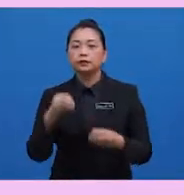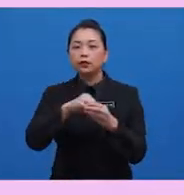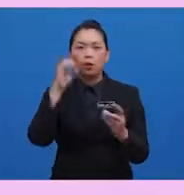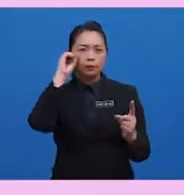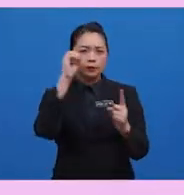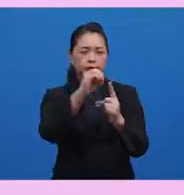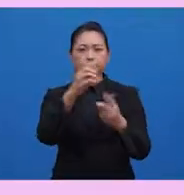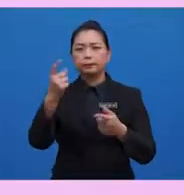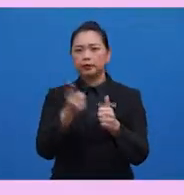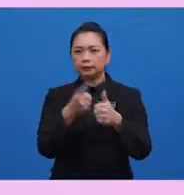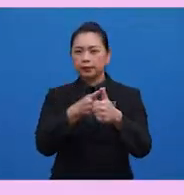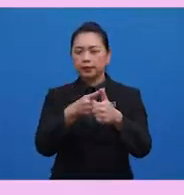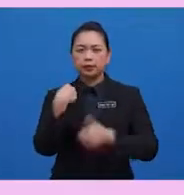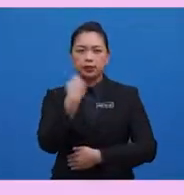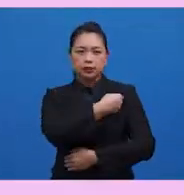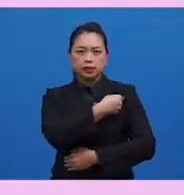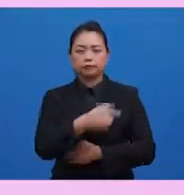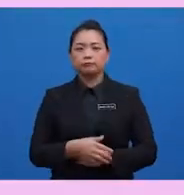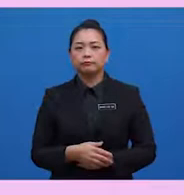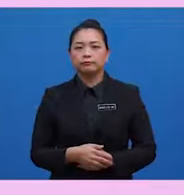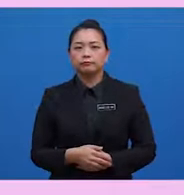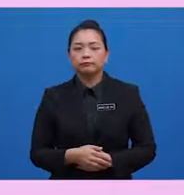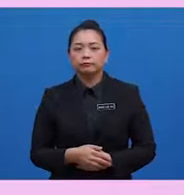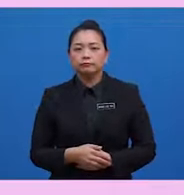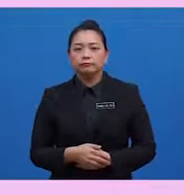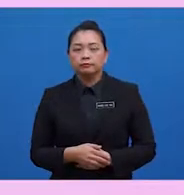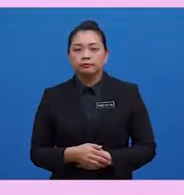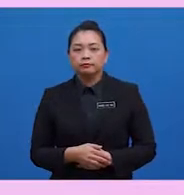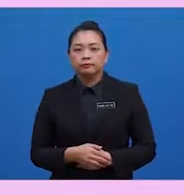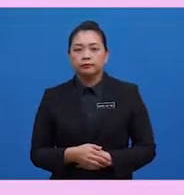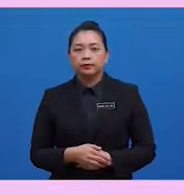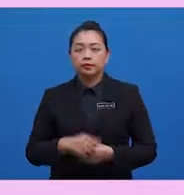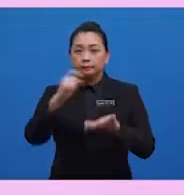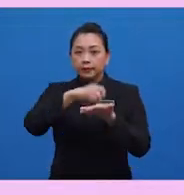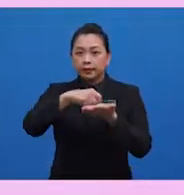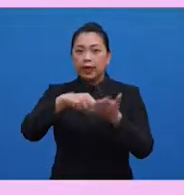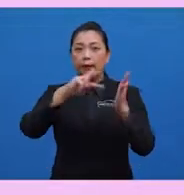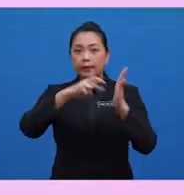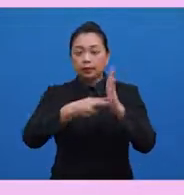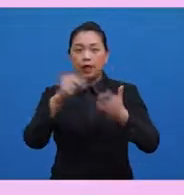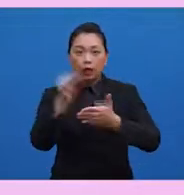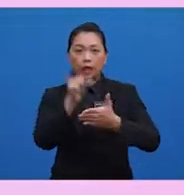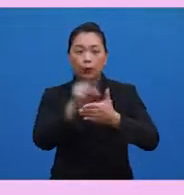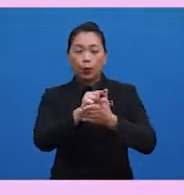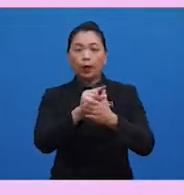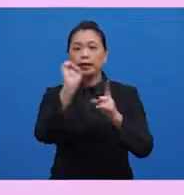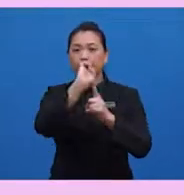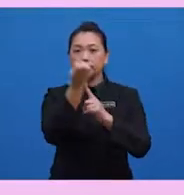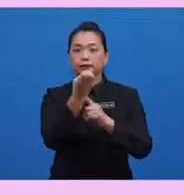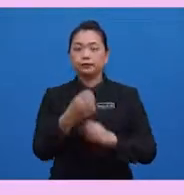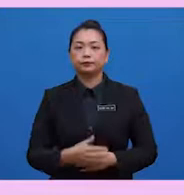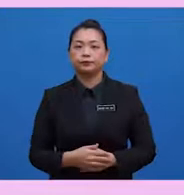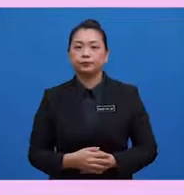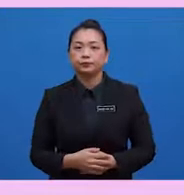objektif pertama pembelajaran kita pada hari ini ialah menyatakan maksud gangguan ekosistem.